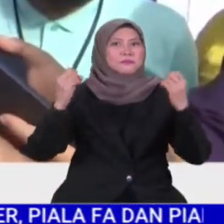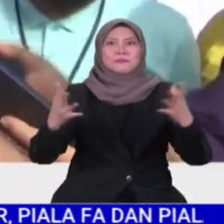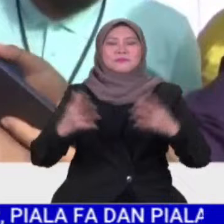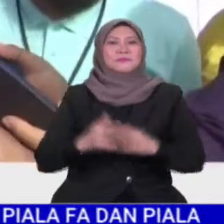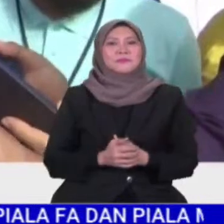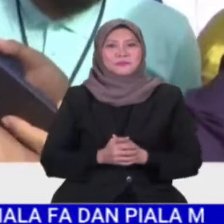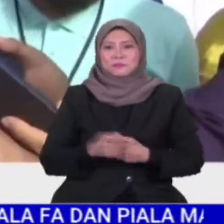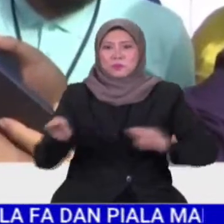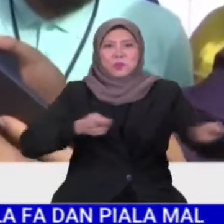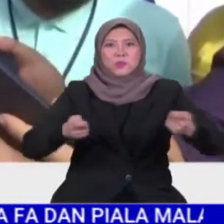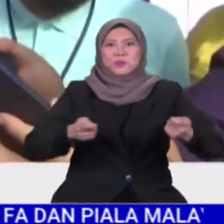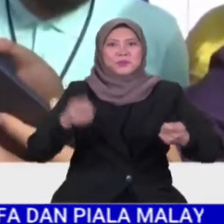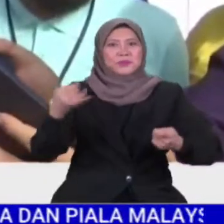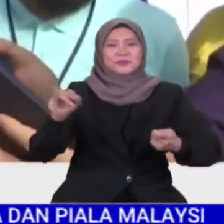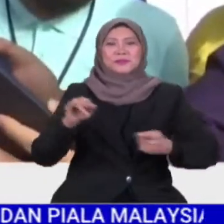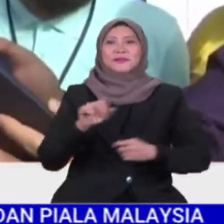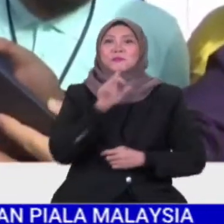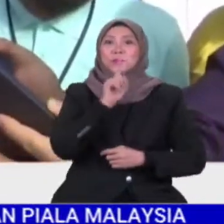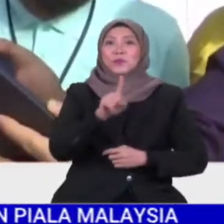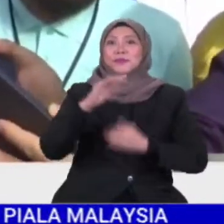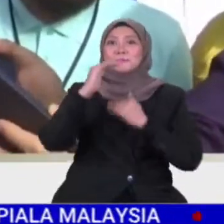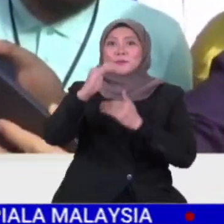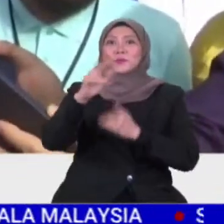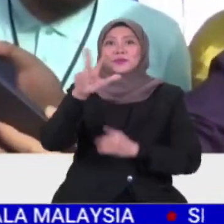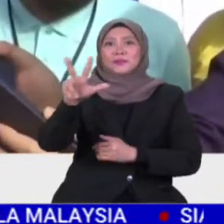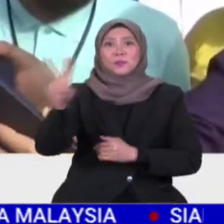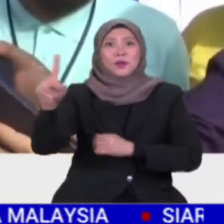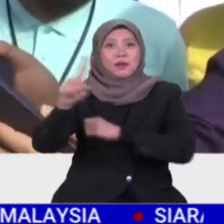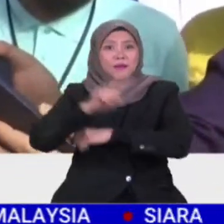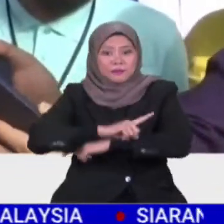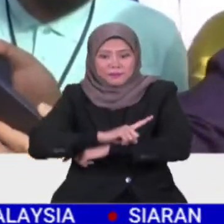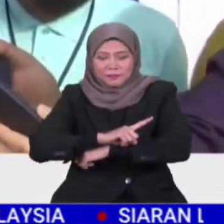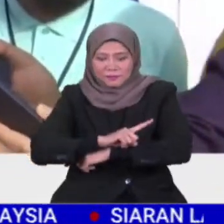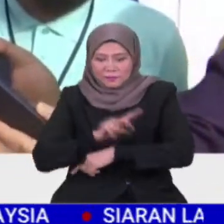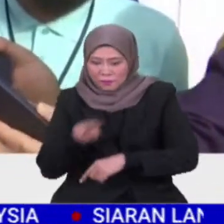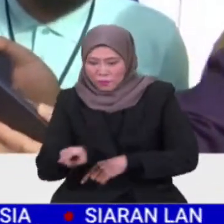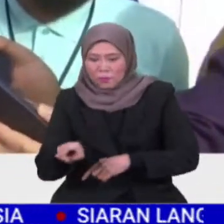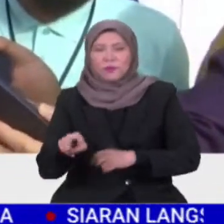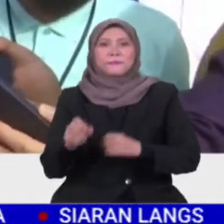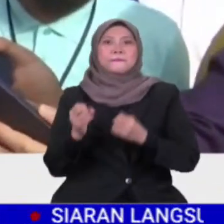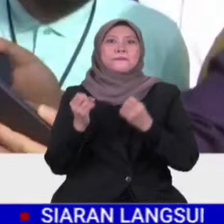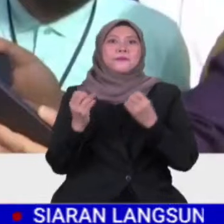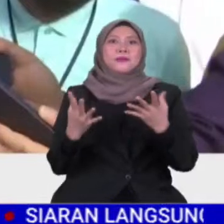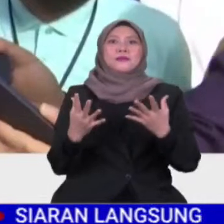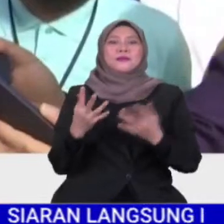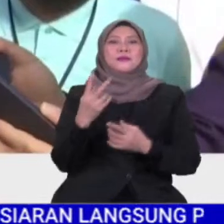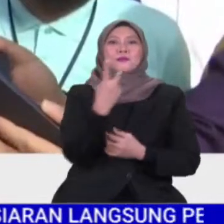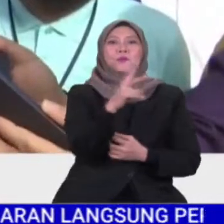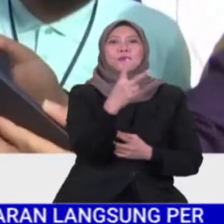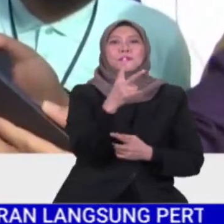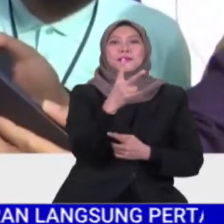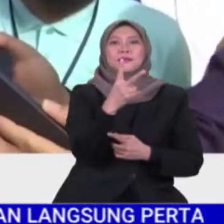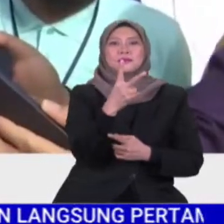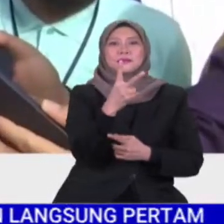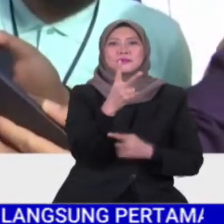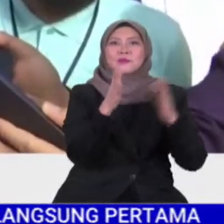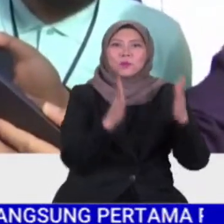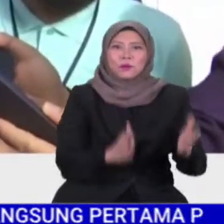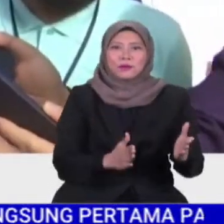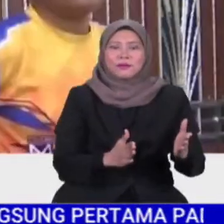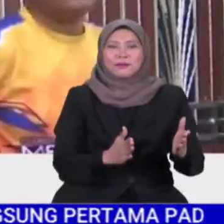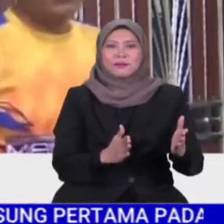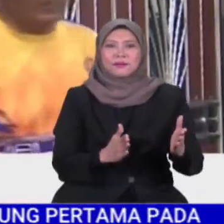mana dalam tempoh 32 hari telah didapati kes sebanyak 12 orang yang